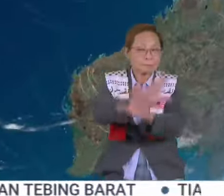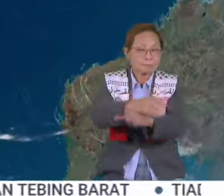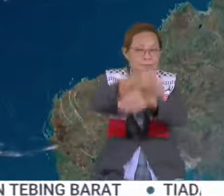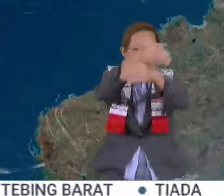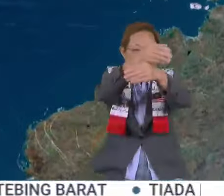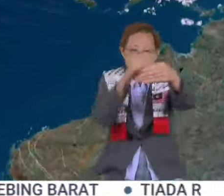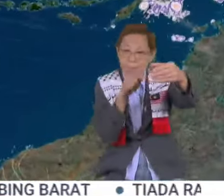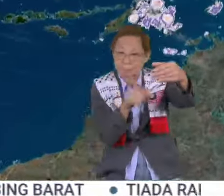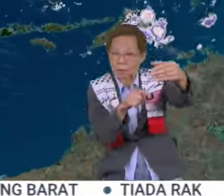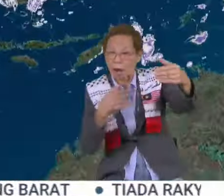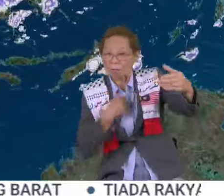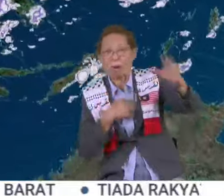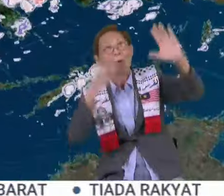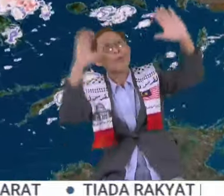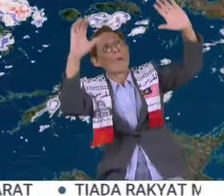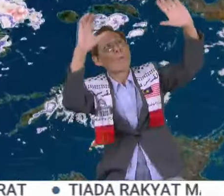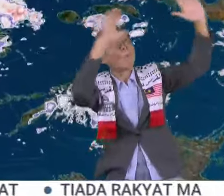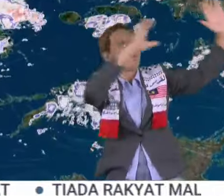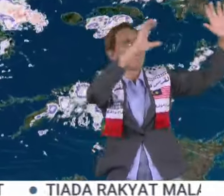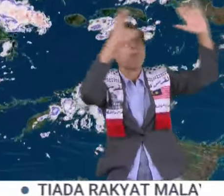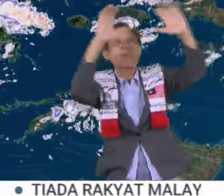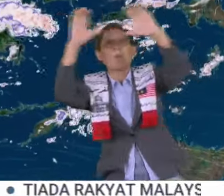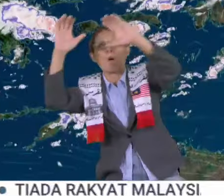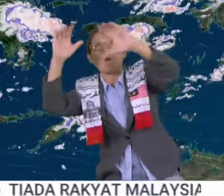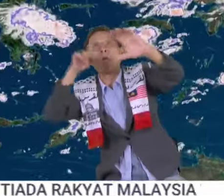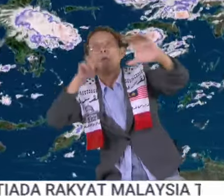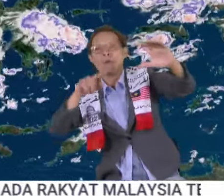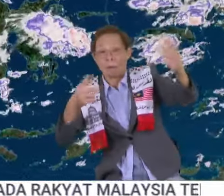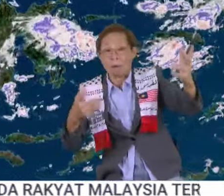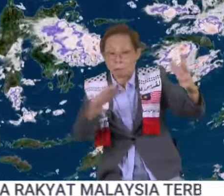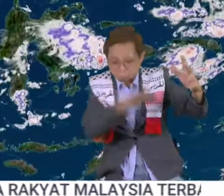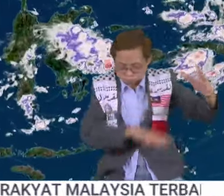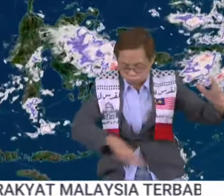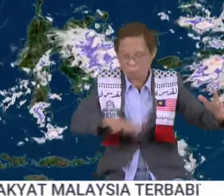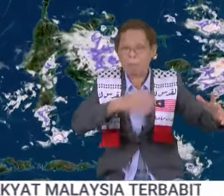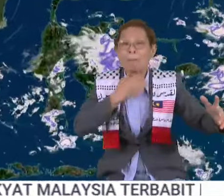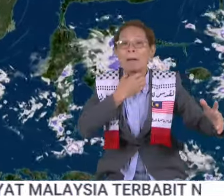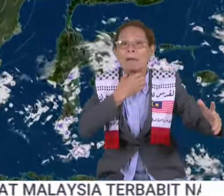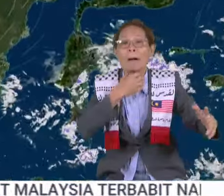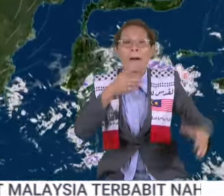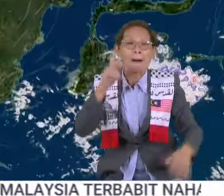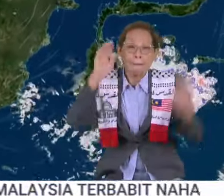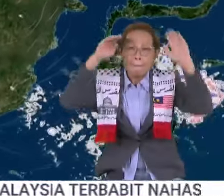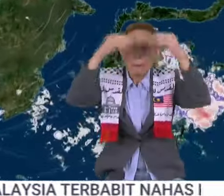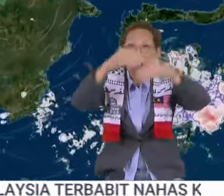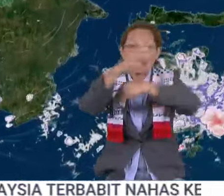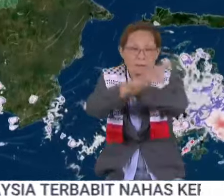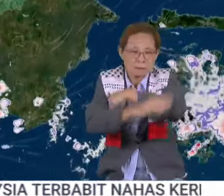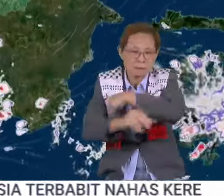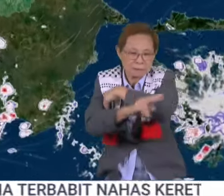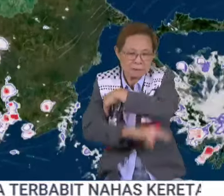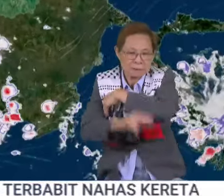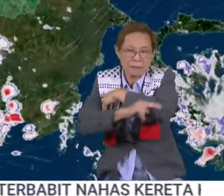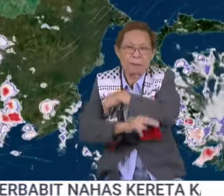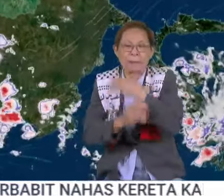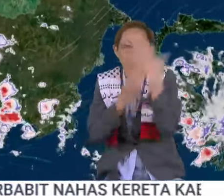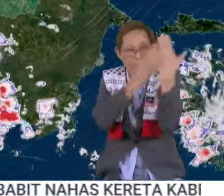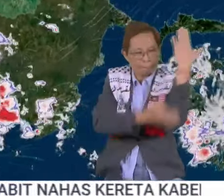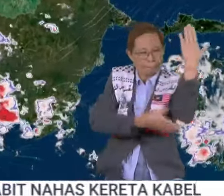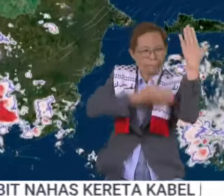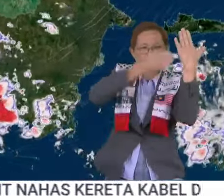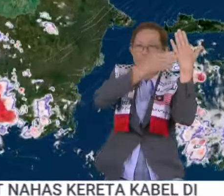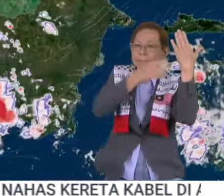semasa, terdapat kelompok awan aktif di sekitar negeri Perak, Pahang dan juga negeri-negeri pantai barat